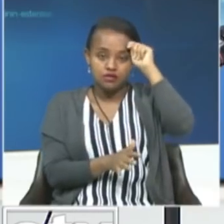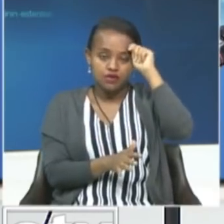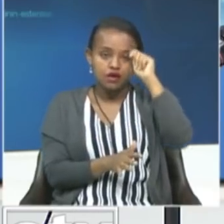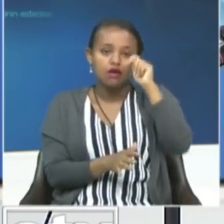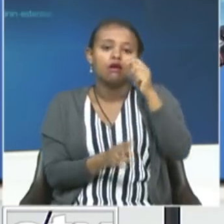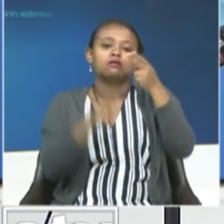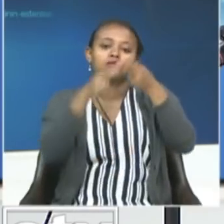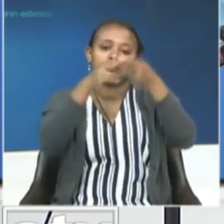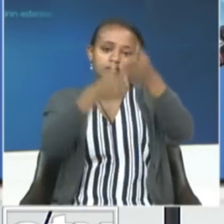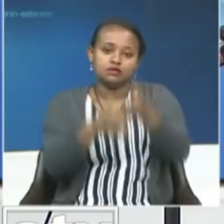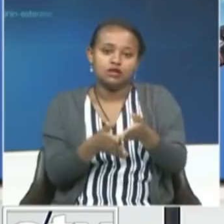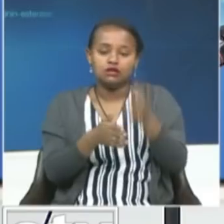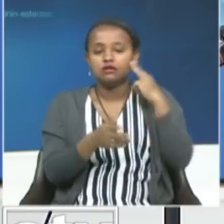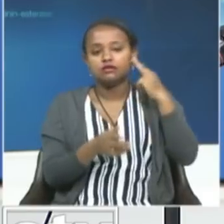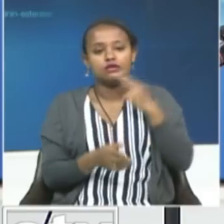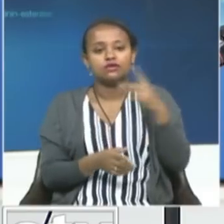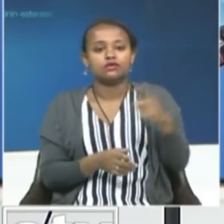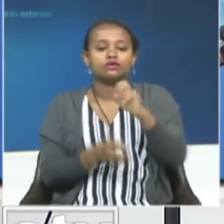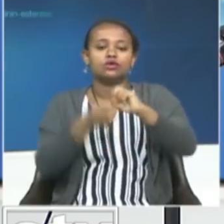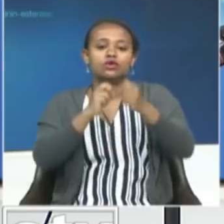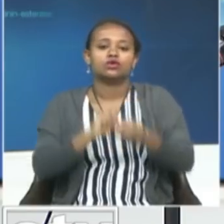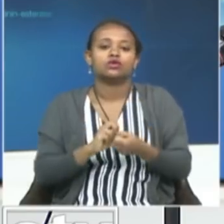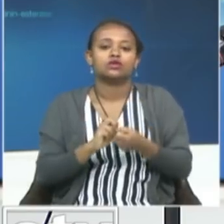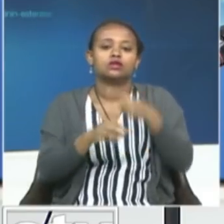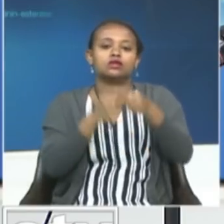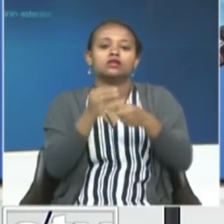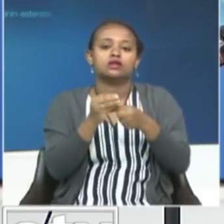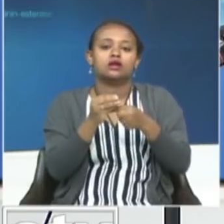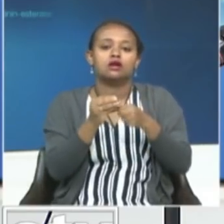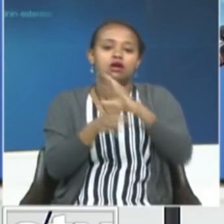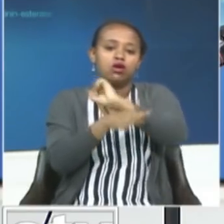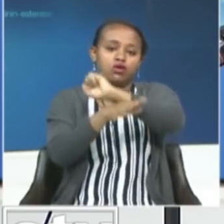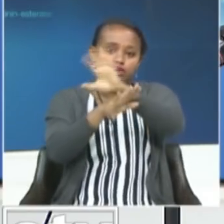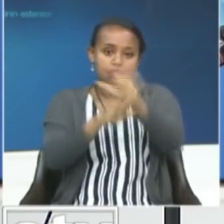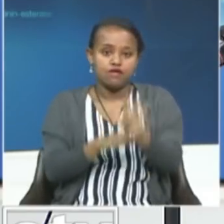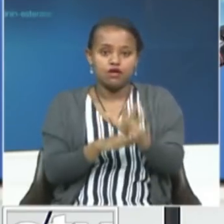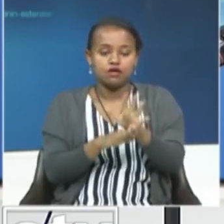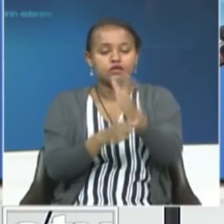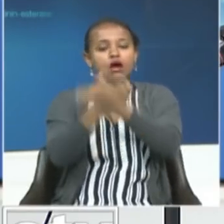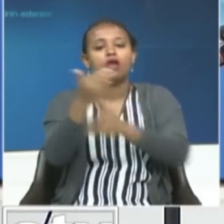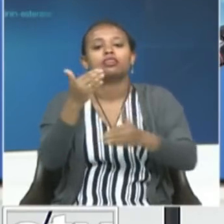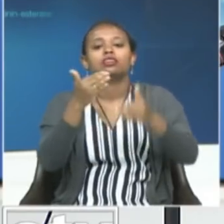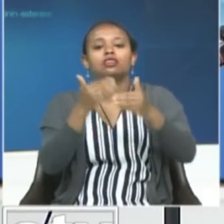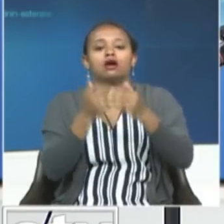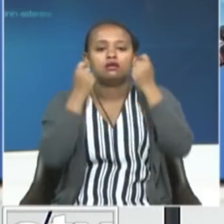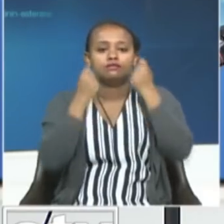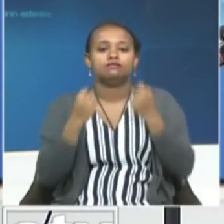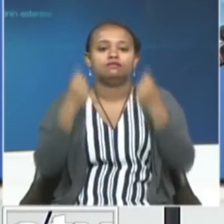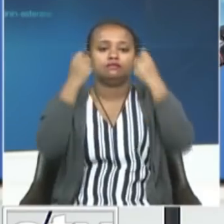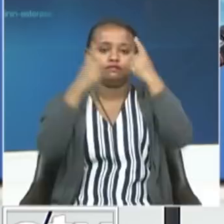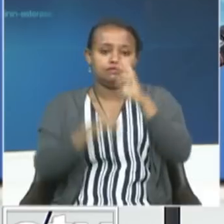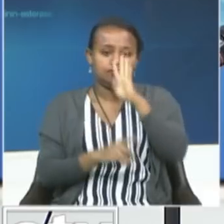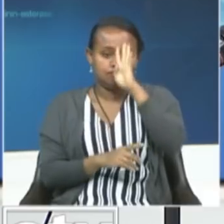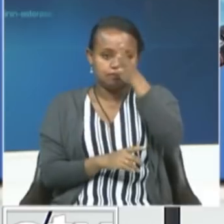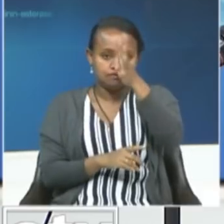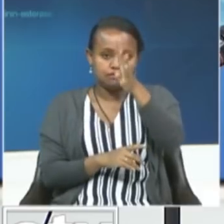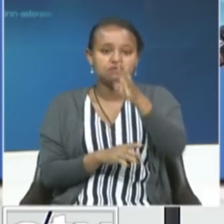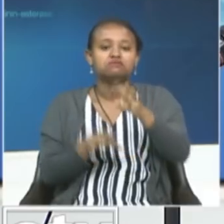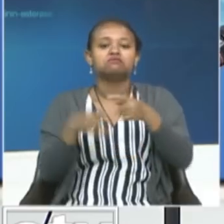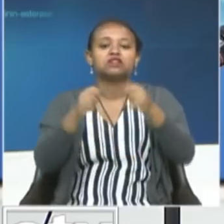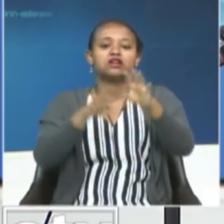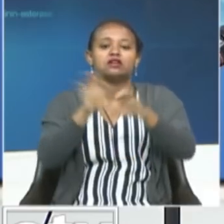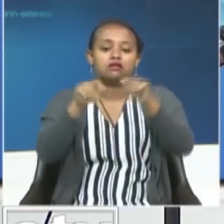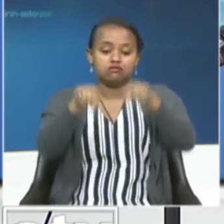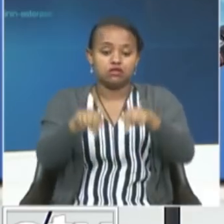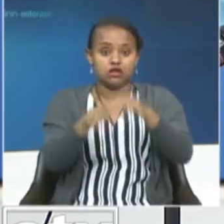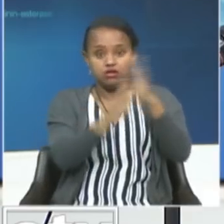አማካኝነት እየተተረጎመ መስማት ለተሳናቸው ወገኖች ስለ ኮሮና ቫይረስ አጠቃላይ ግንዛቤ ለመፍጠር ጥረት ይደረጋል።